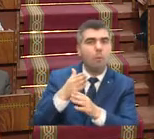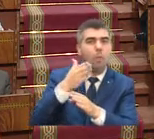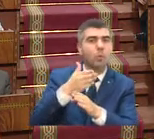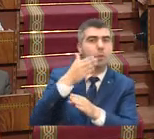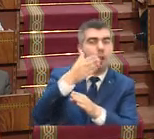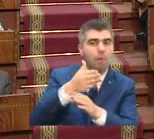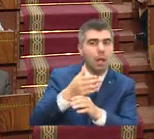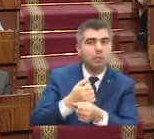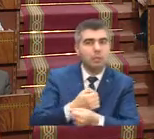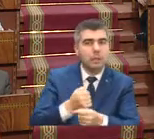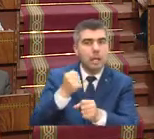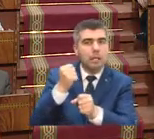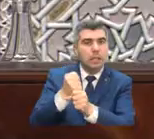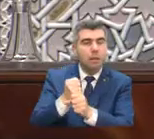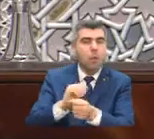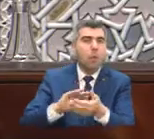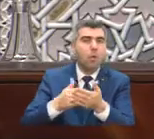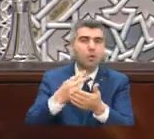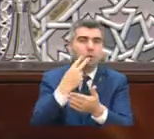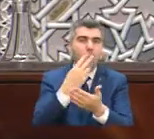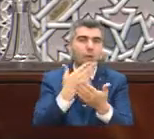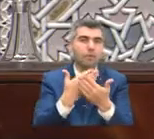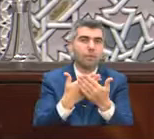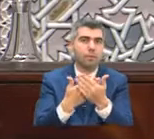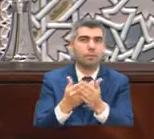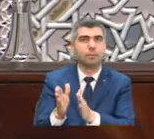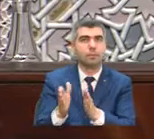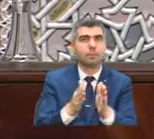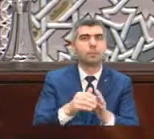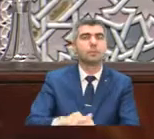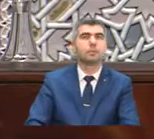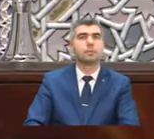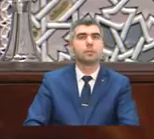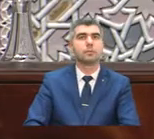التشغيل. وشكرا. هل من تعقيب إضافي؟